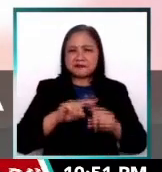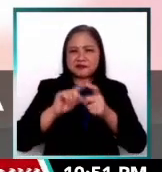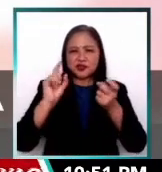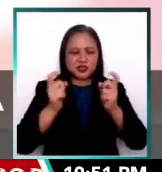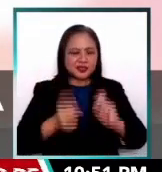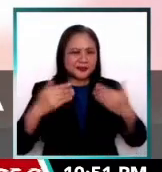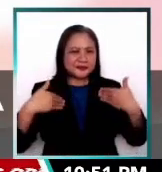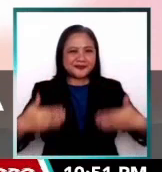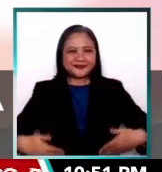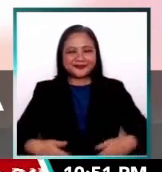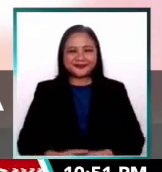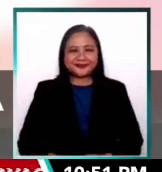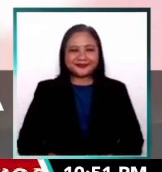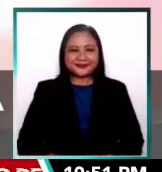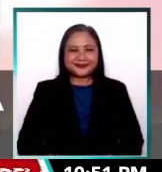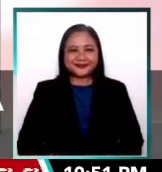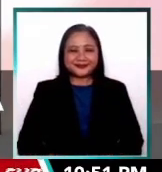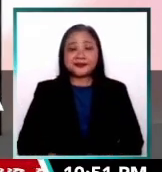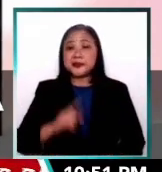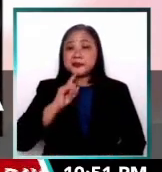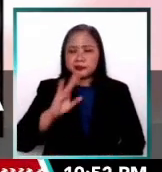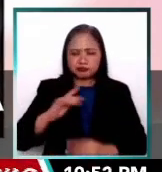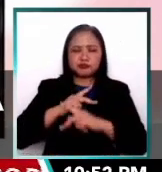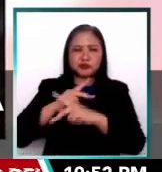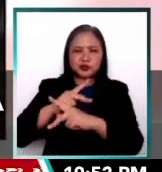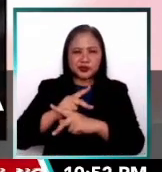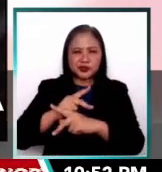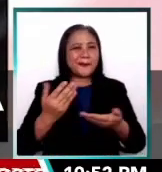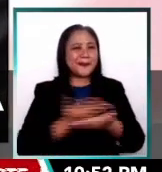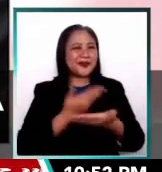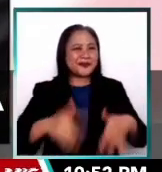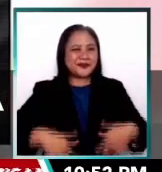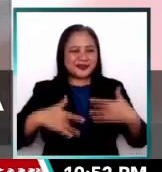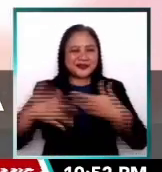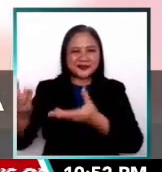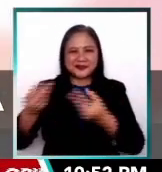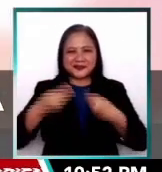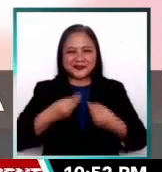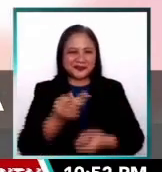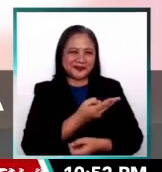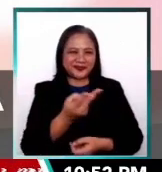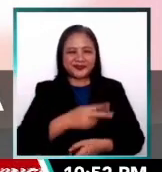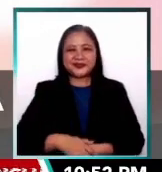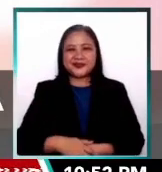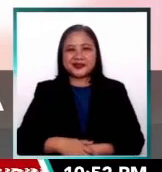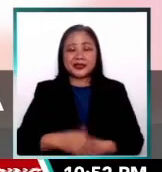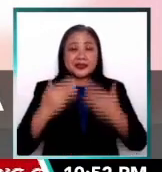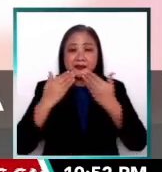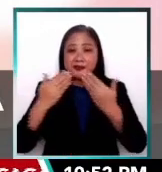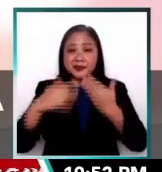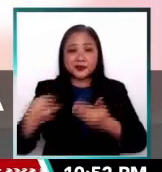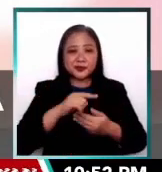katawan. Nangako silang puprotektahan ng bagong buhay na ibinigay sa kanila. Nagpasalamat din sila sa mga pagbati